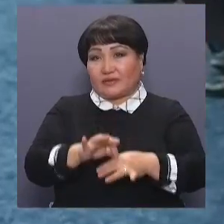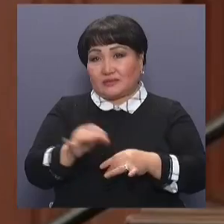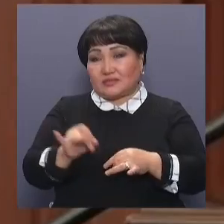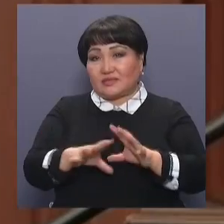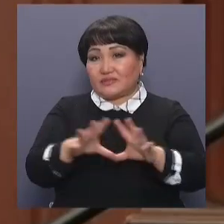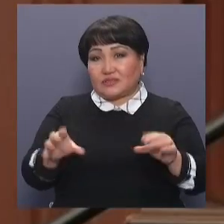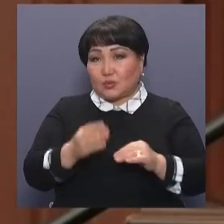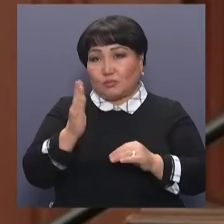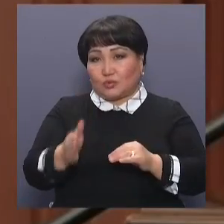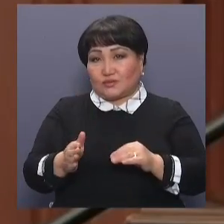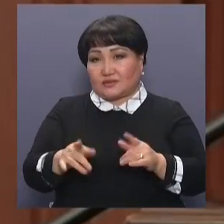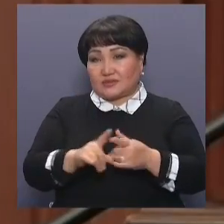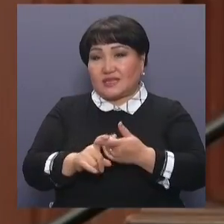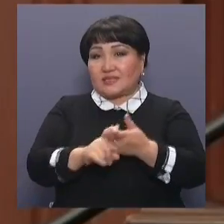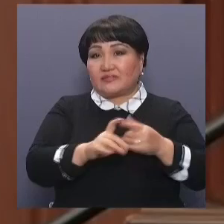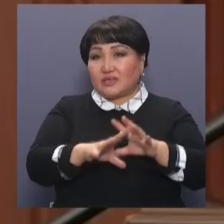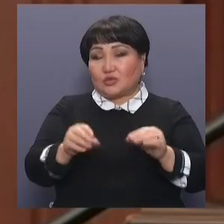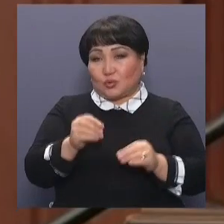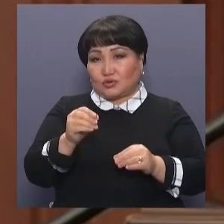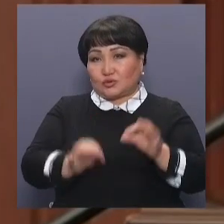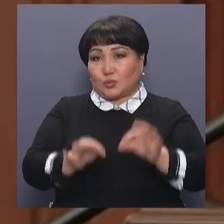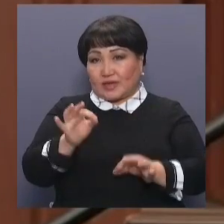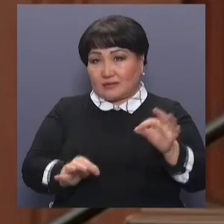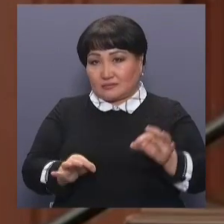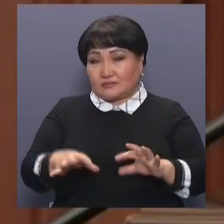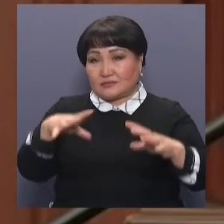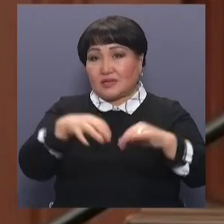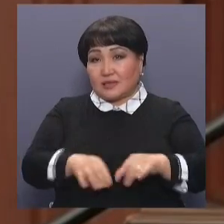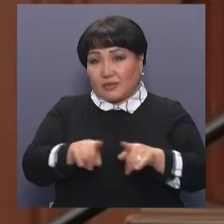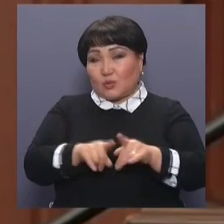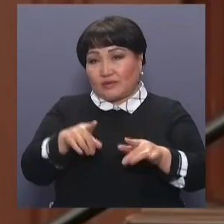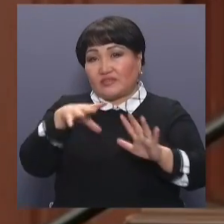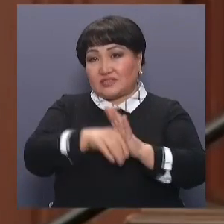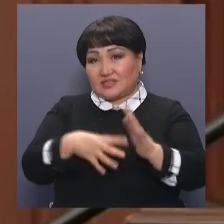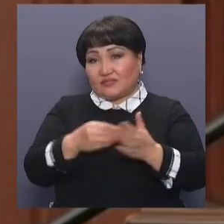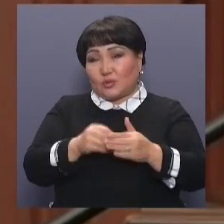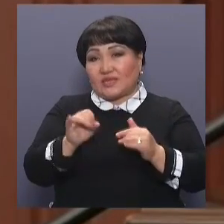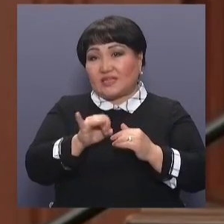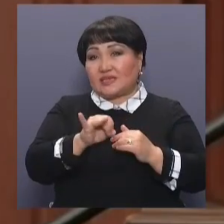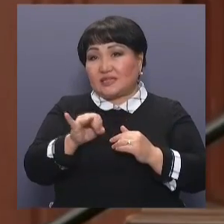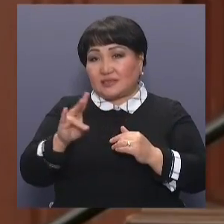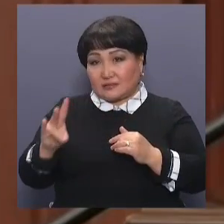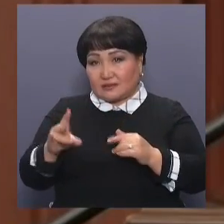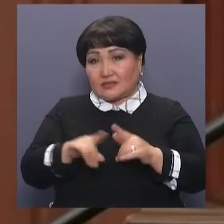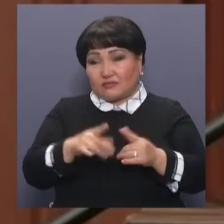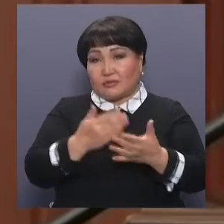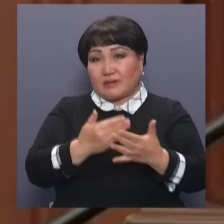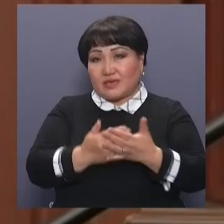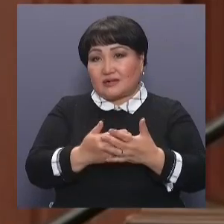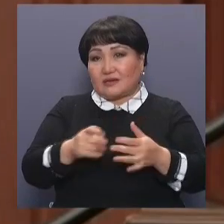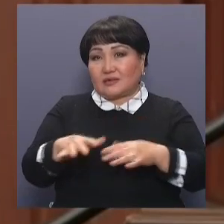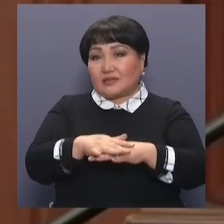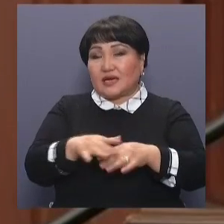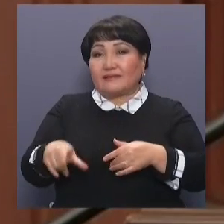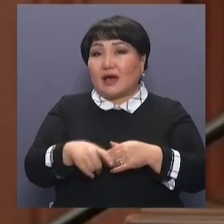будет интегрировано именно сюда. Здесь я могу ввести свой ин. Это вот пример дорожной полиции. То, что